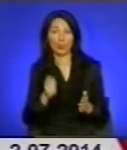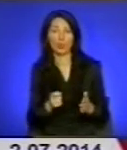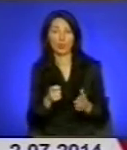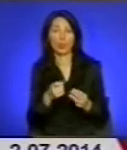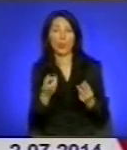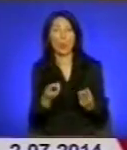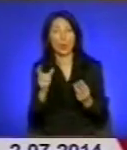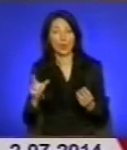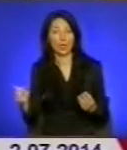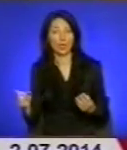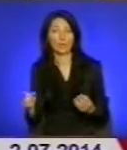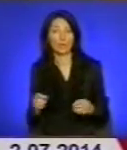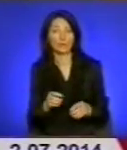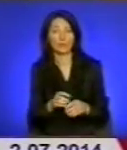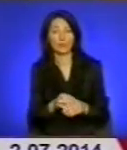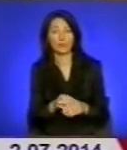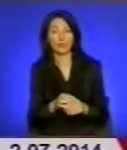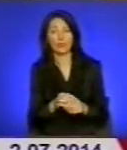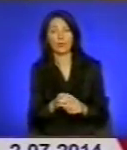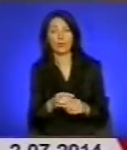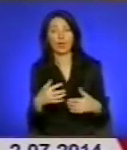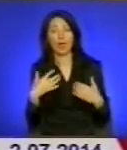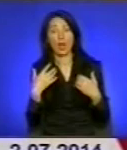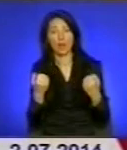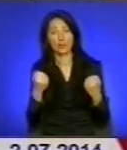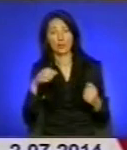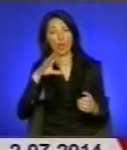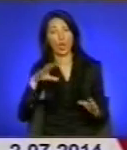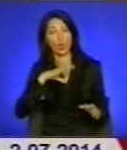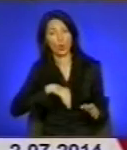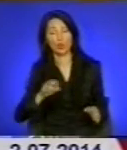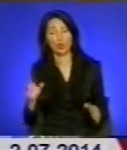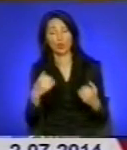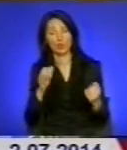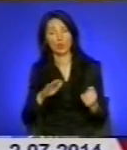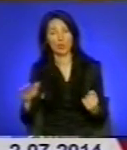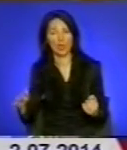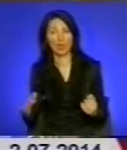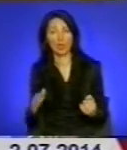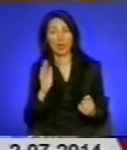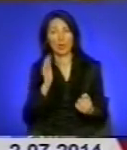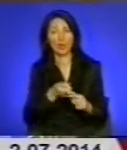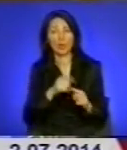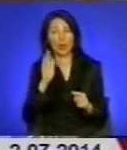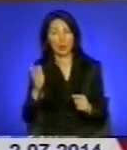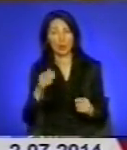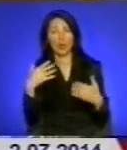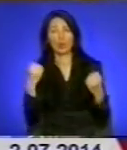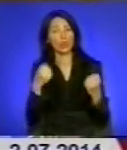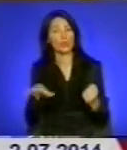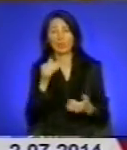пожежі духовний фізичне здоров'я наших дітей запорука майбутнього оздоровити усіх бажаючих неможливо через брак коштів